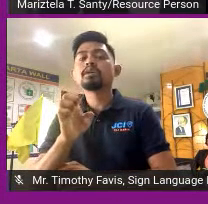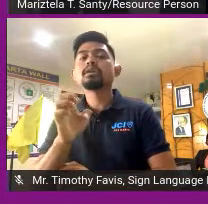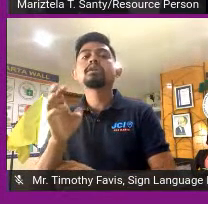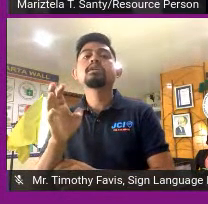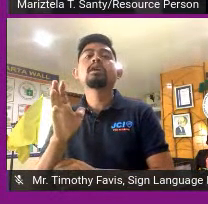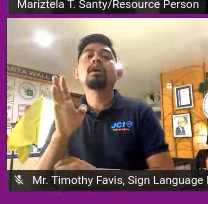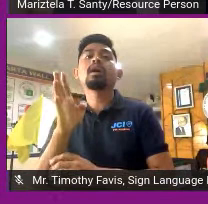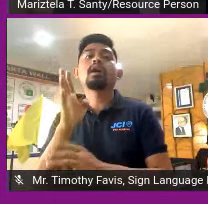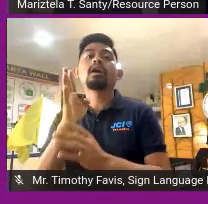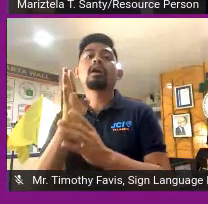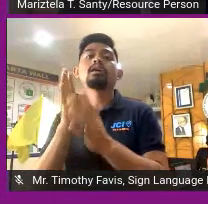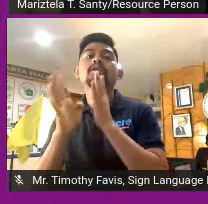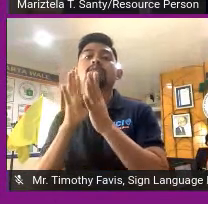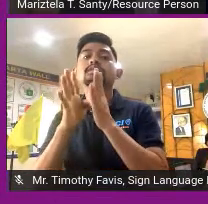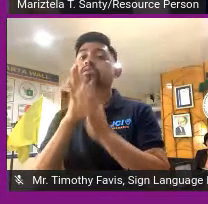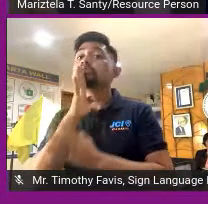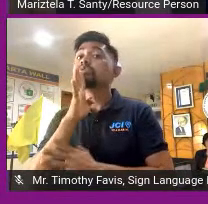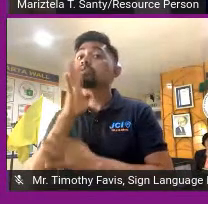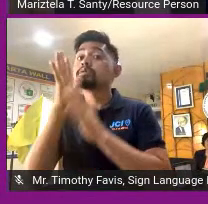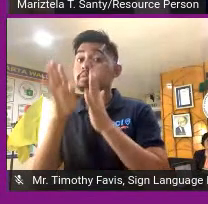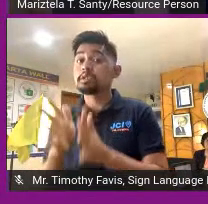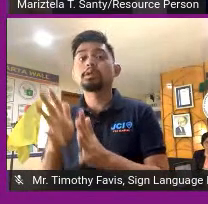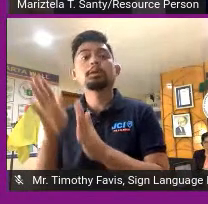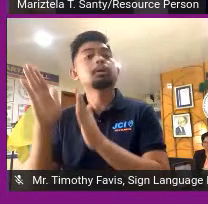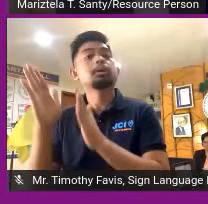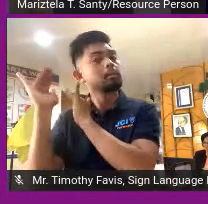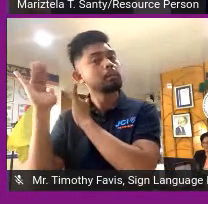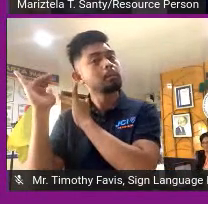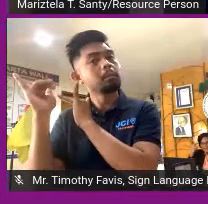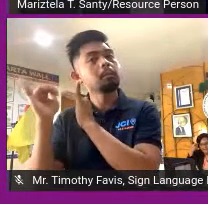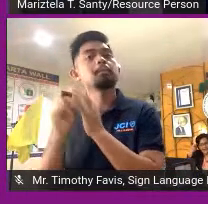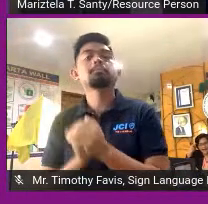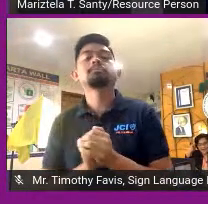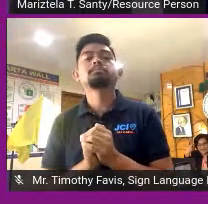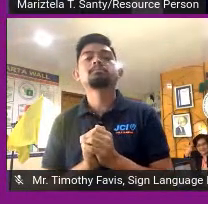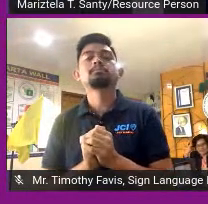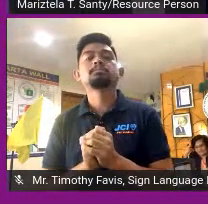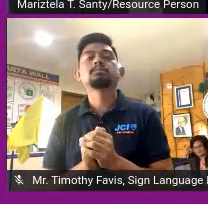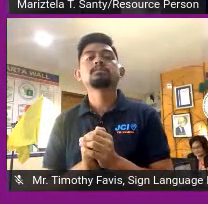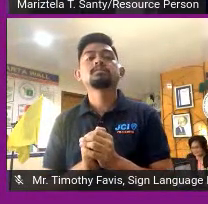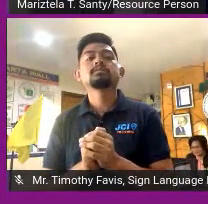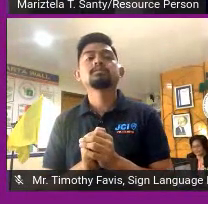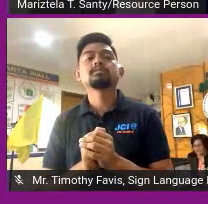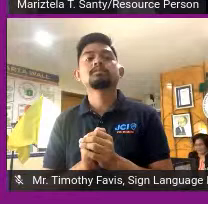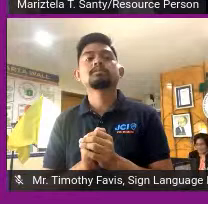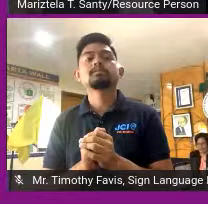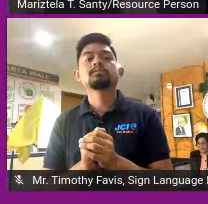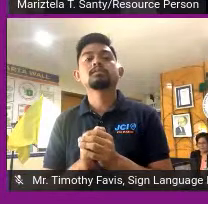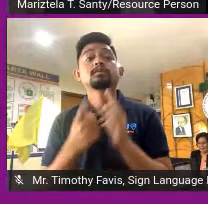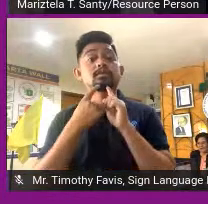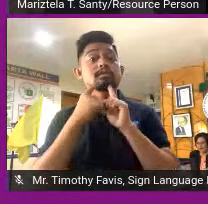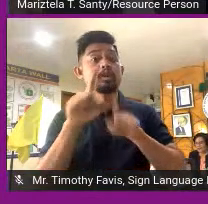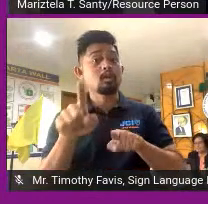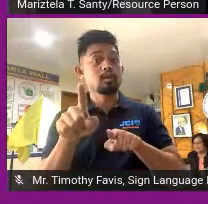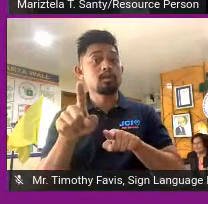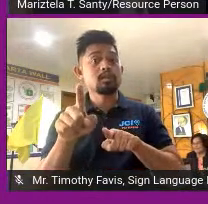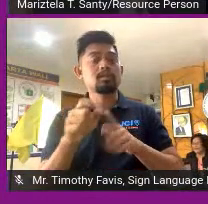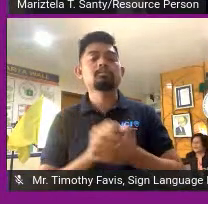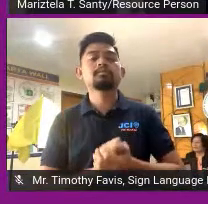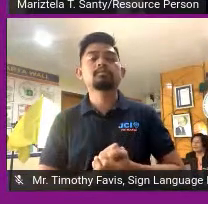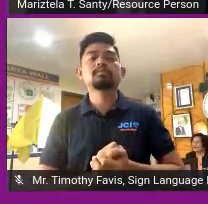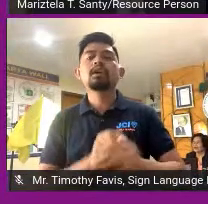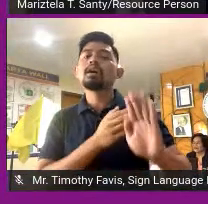on gender, hopefully by PCW, ma'am. Sir, bago po